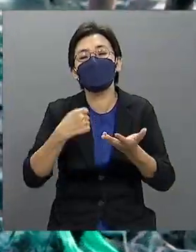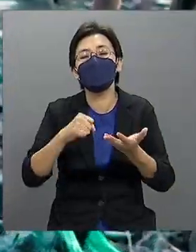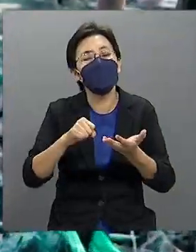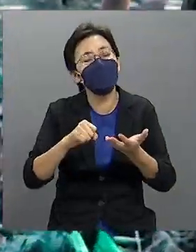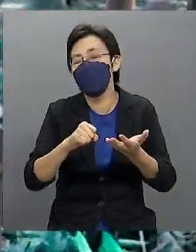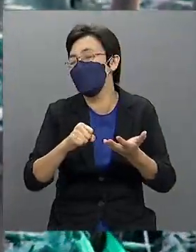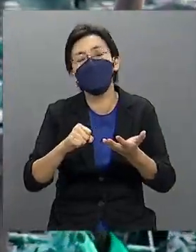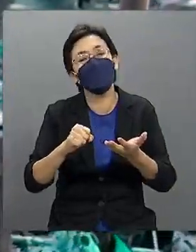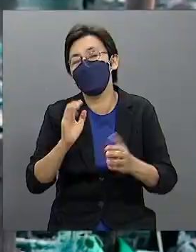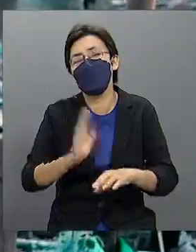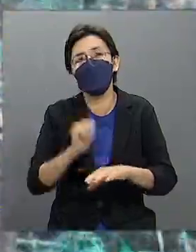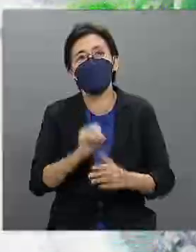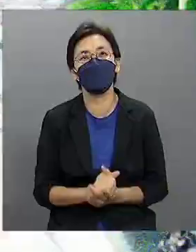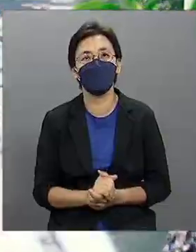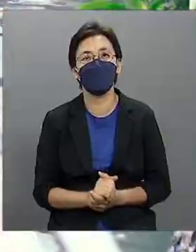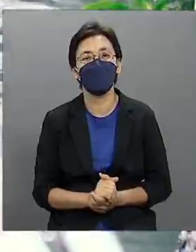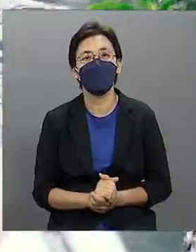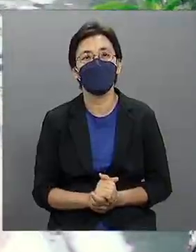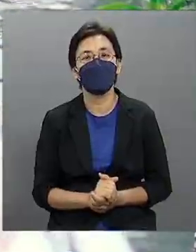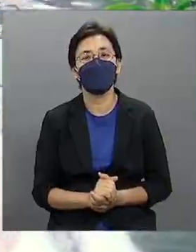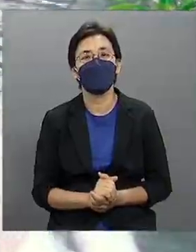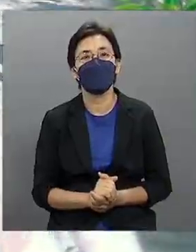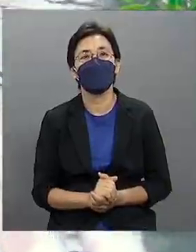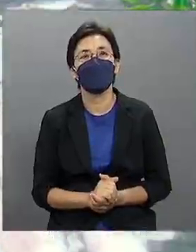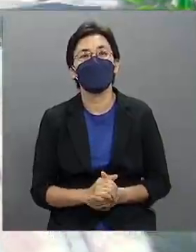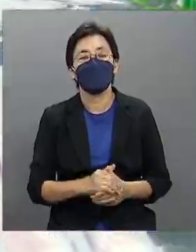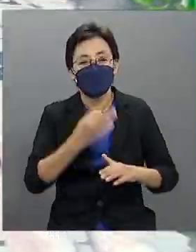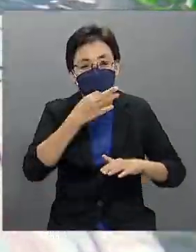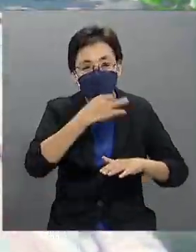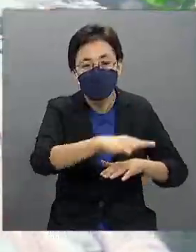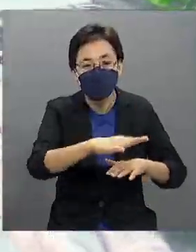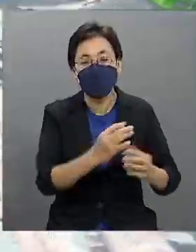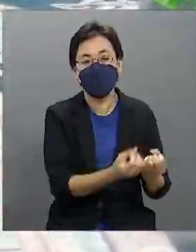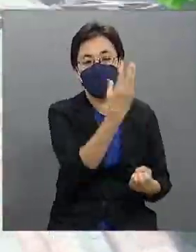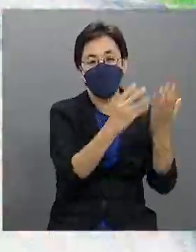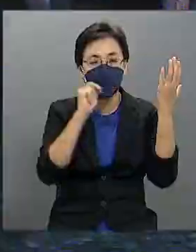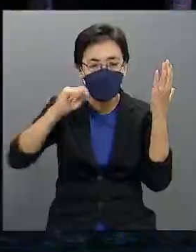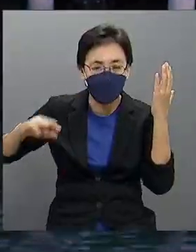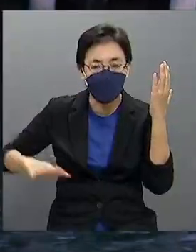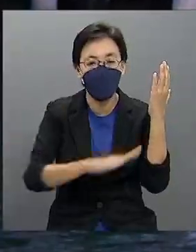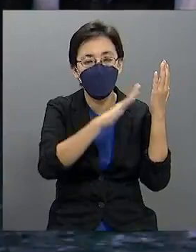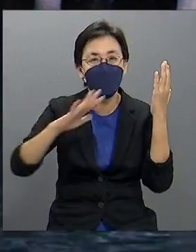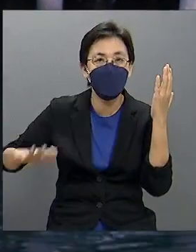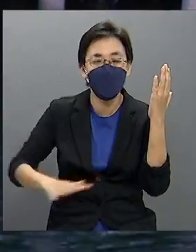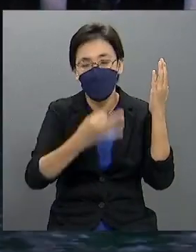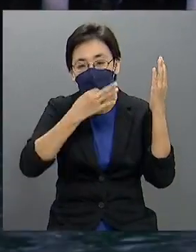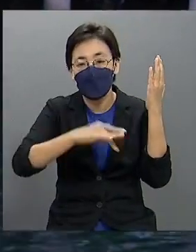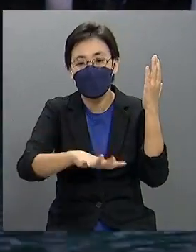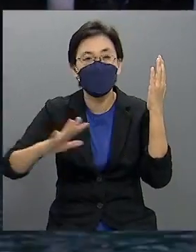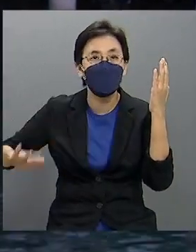มัมภัธรมชาติใช่ไมัจะกัดซะปาเข้มาเรอยๆสามหลังไปเลยราบเลย